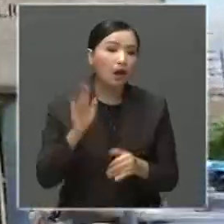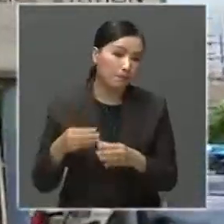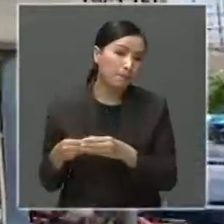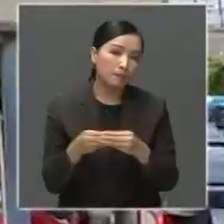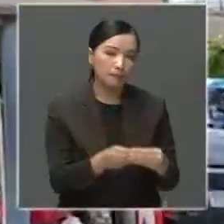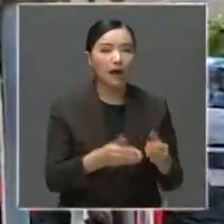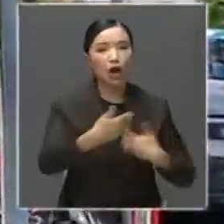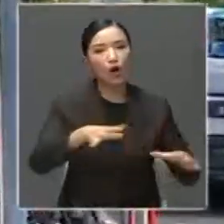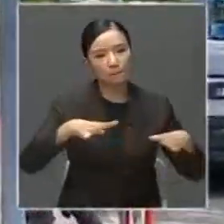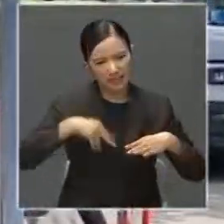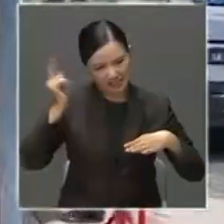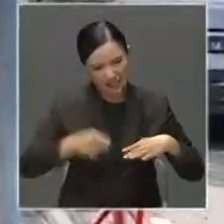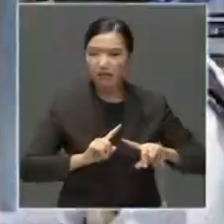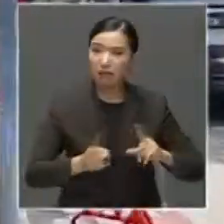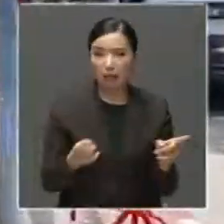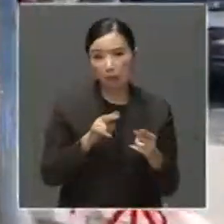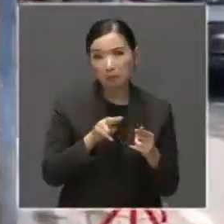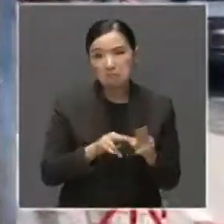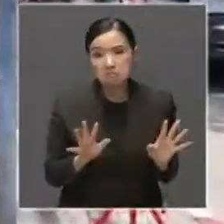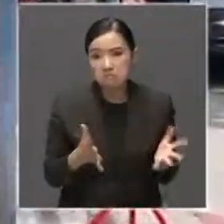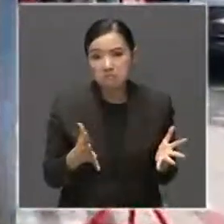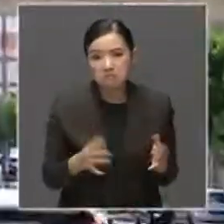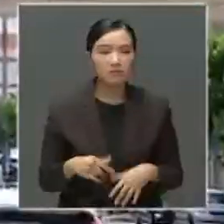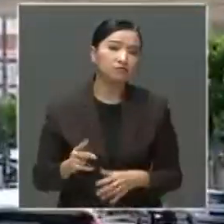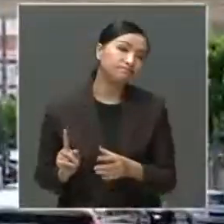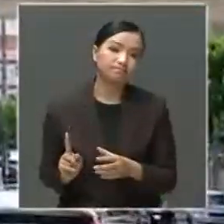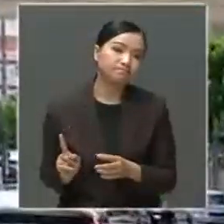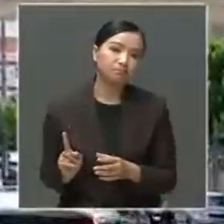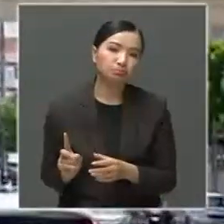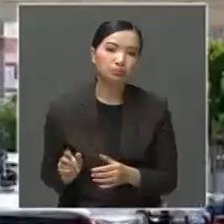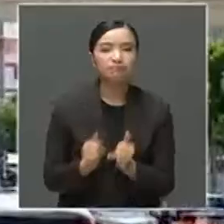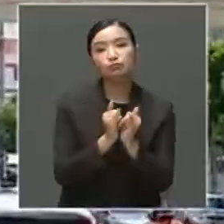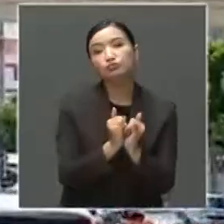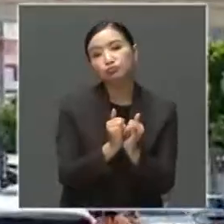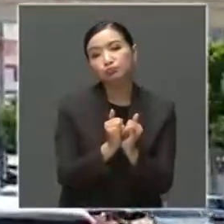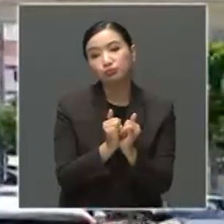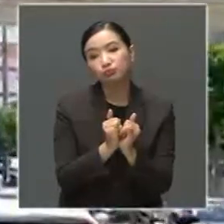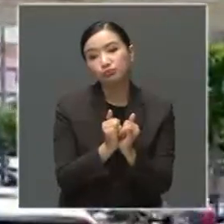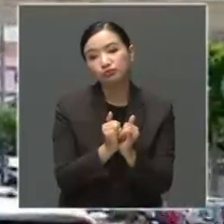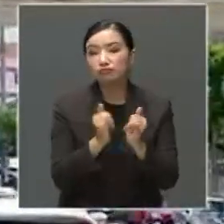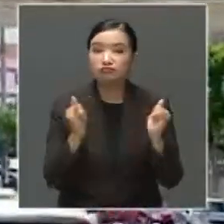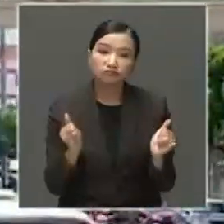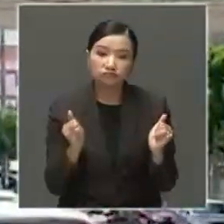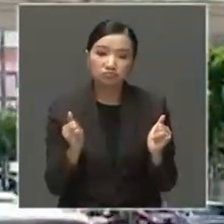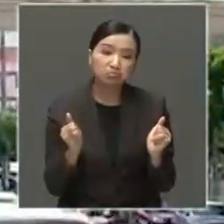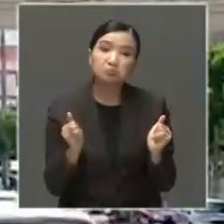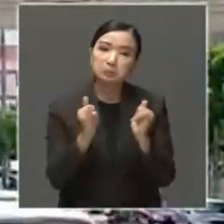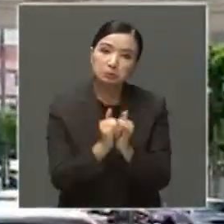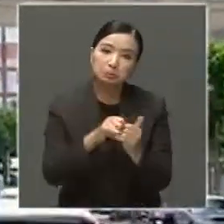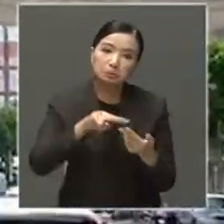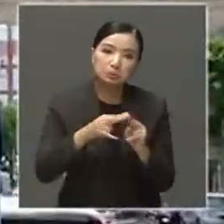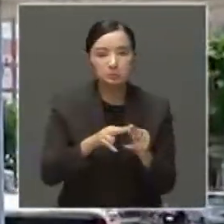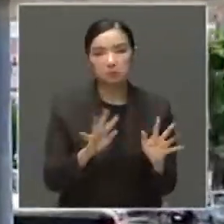เนี่ยไปจริงแต่ว่าไม่ได้มีอะไรกันนะคุณนุ่นวันนั้นไปเนี่ยก็คือนอนกันเฉยๆคือนอนแยกกันไม่ได้มีอะไรกันเขาว่ากันแ